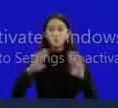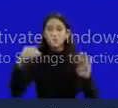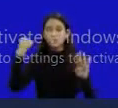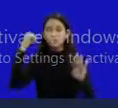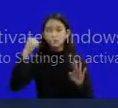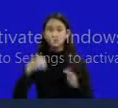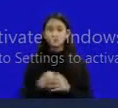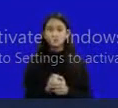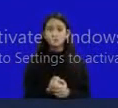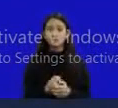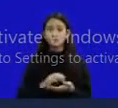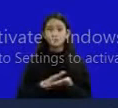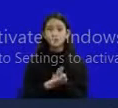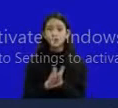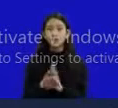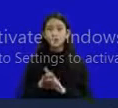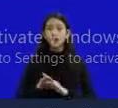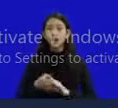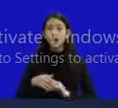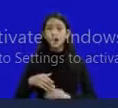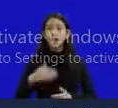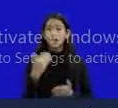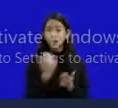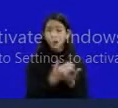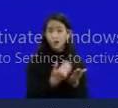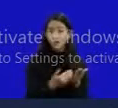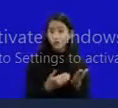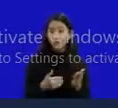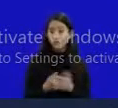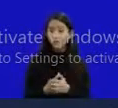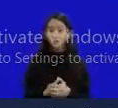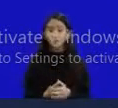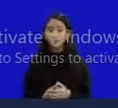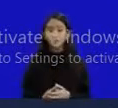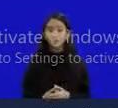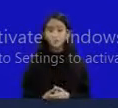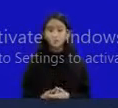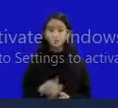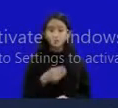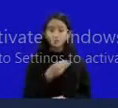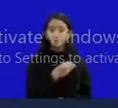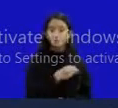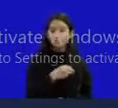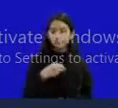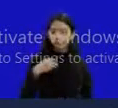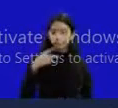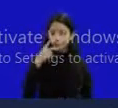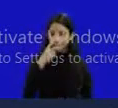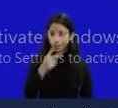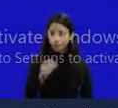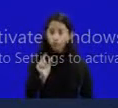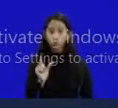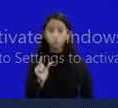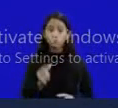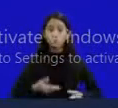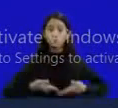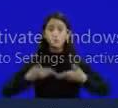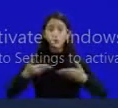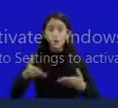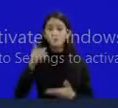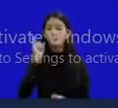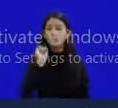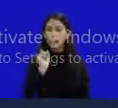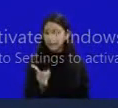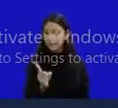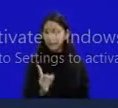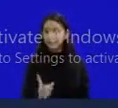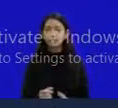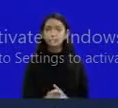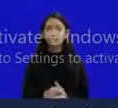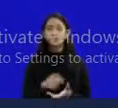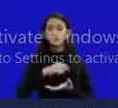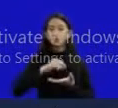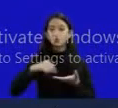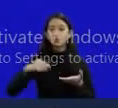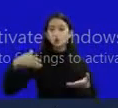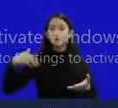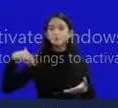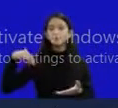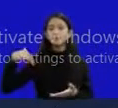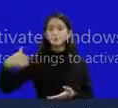jadi ini adalah daftar periksa untuk memberikan kepastian bahwa sekolah itu